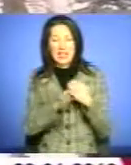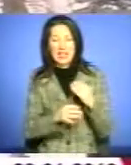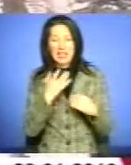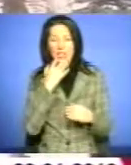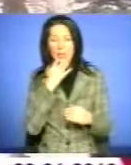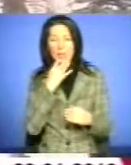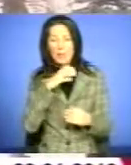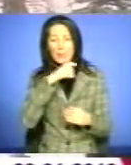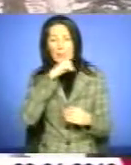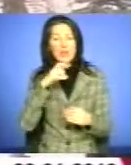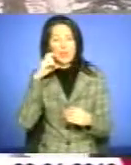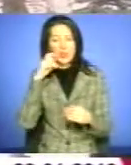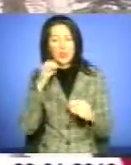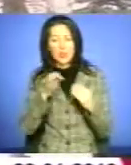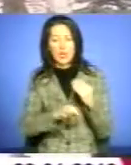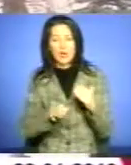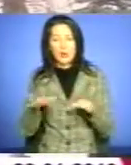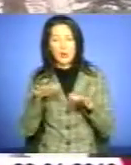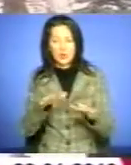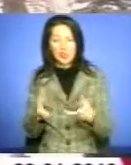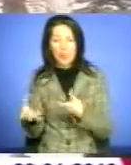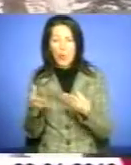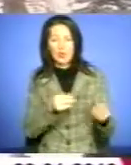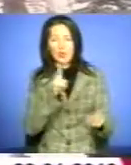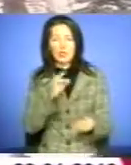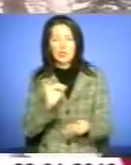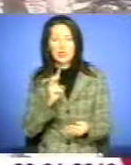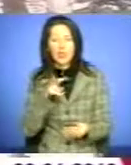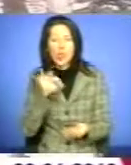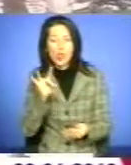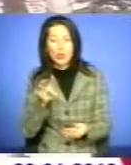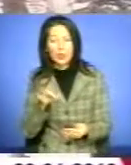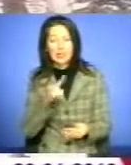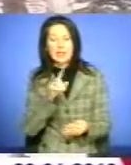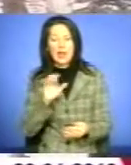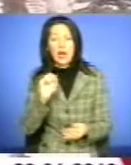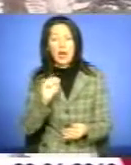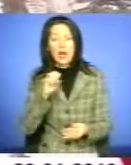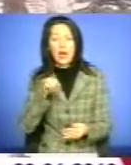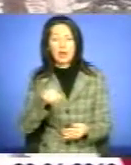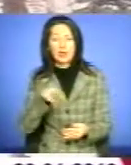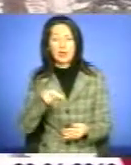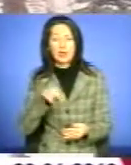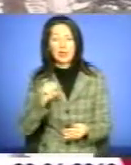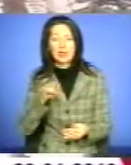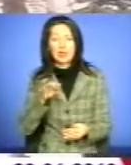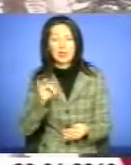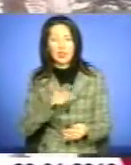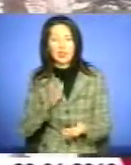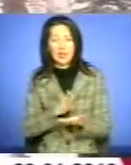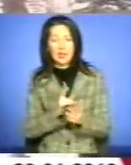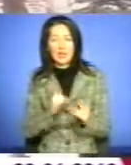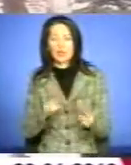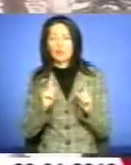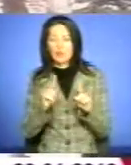Тому вплив циклону з північного заходу, а в даному випадку з Атлантики, не є якимось аномальним явищем